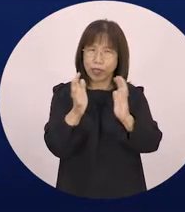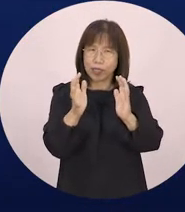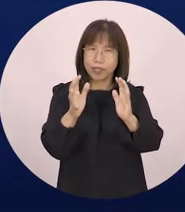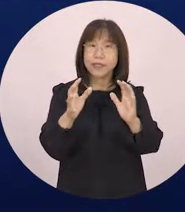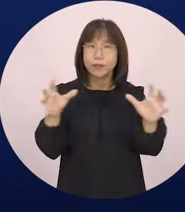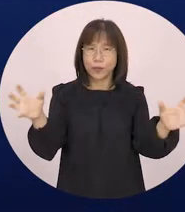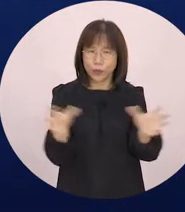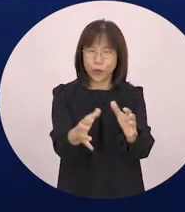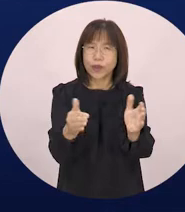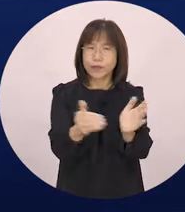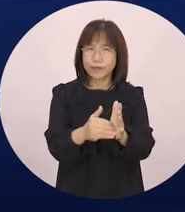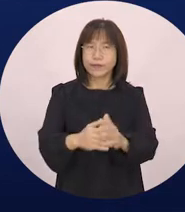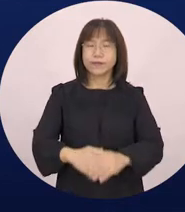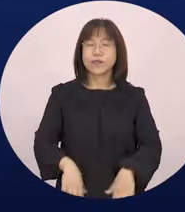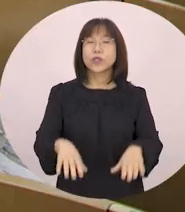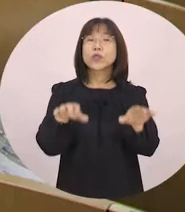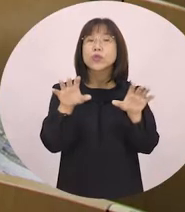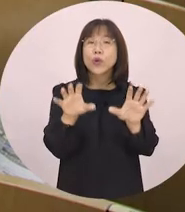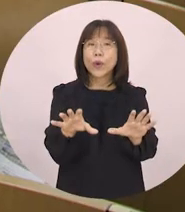개최됐습니다